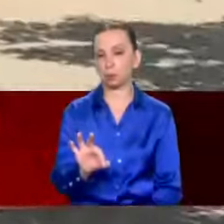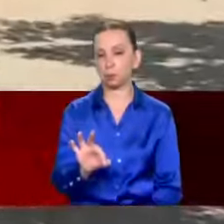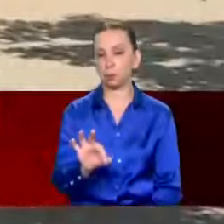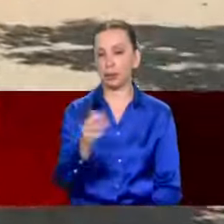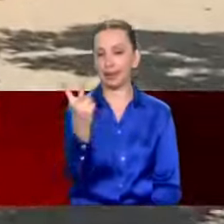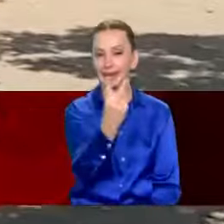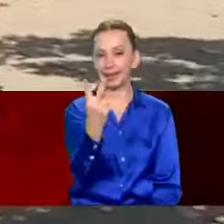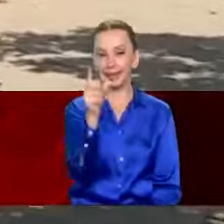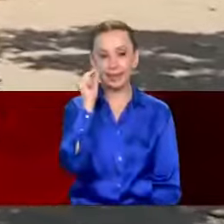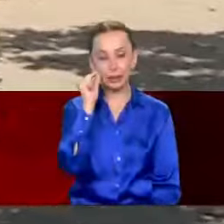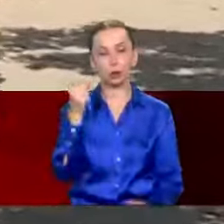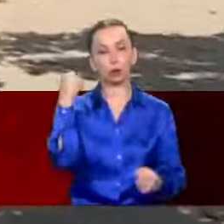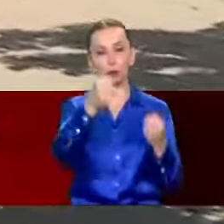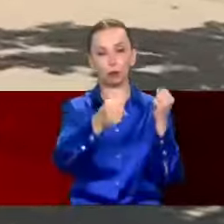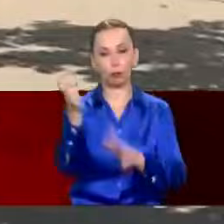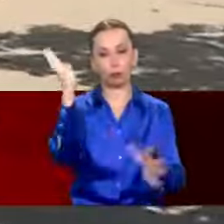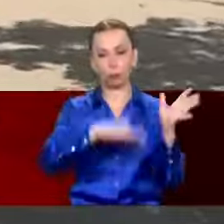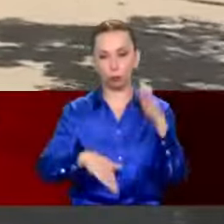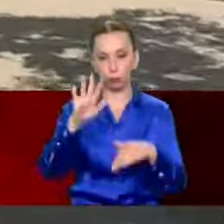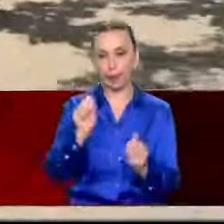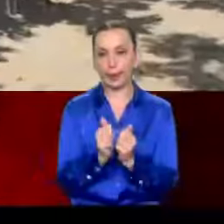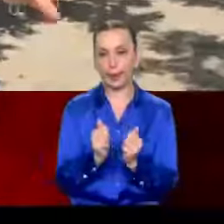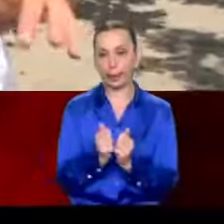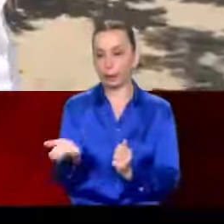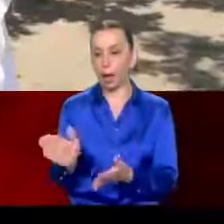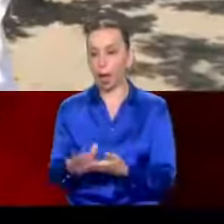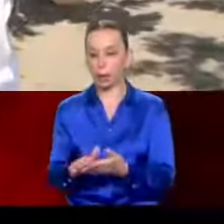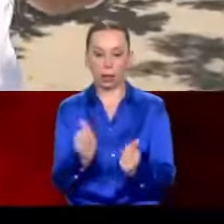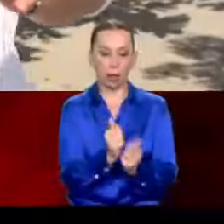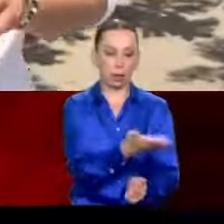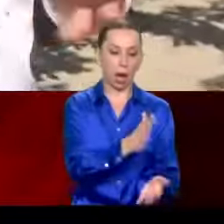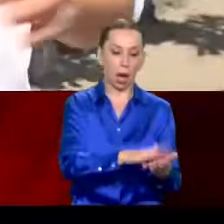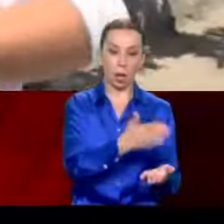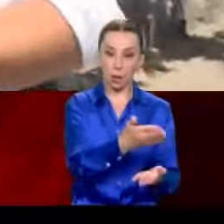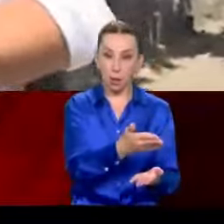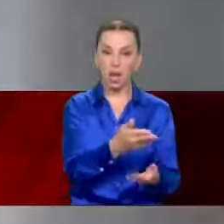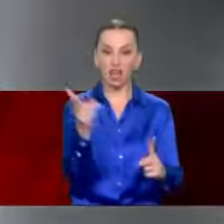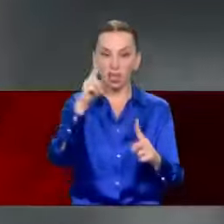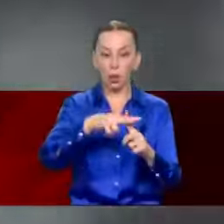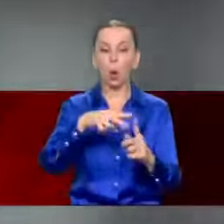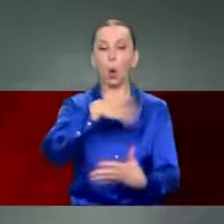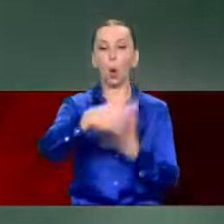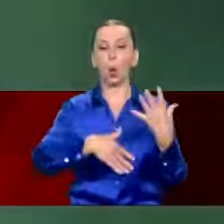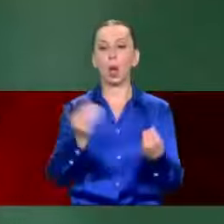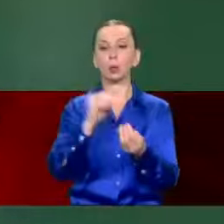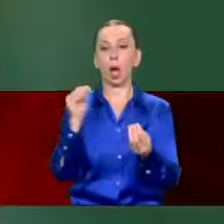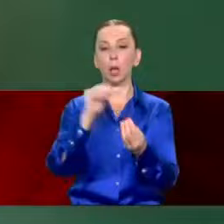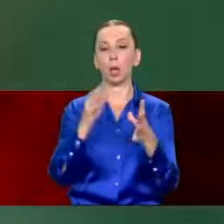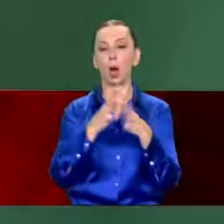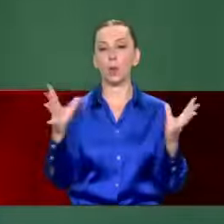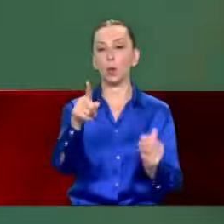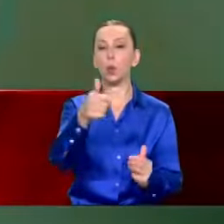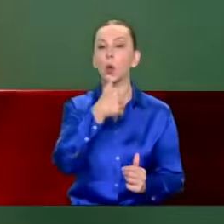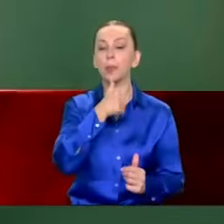O iki kişinin tekmeli yumruklu kavgasına yanlarındaki arkadaşları da dahil olunca olay daha da büyüdü. Bu adam belinden sopa